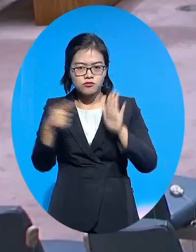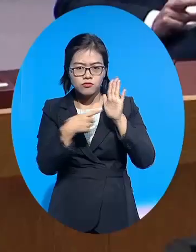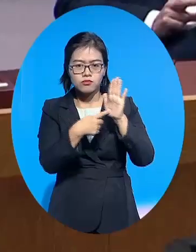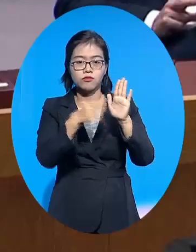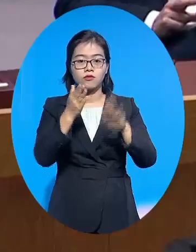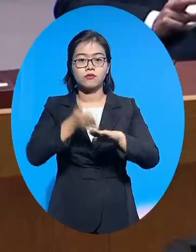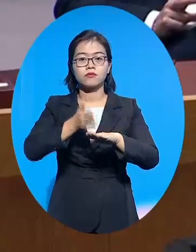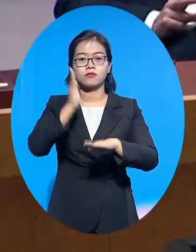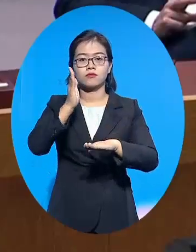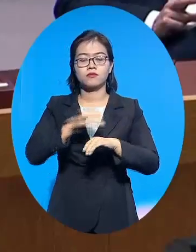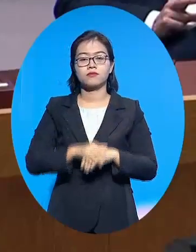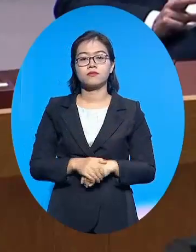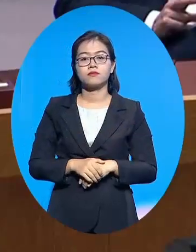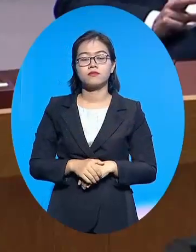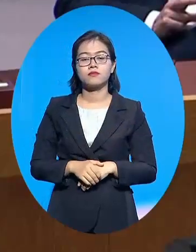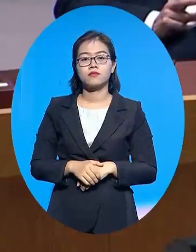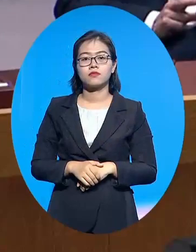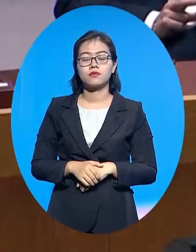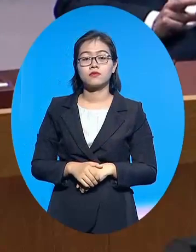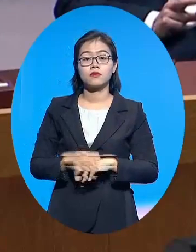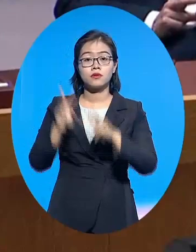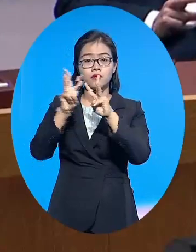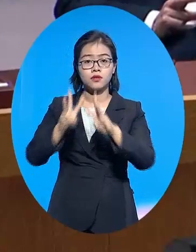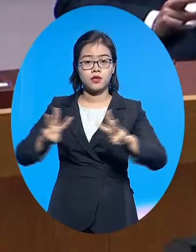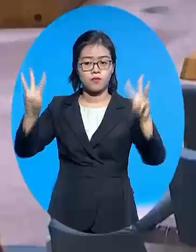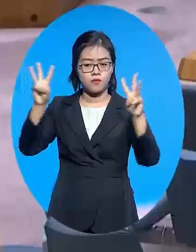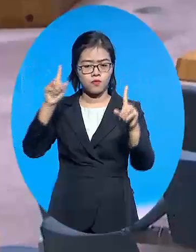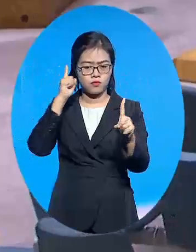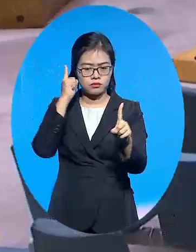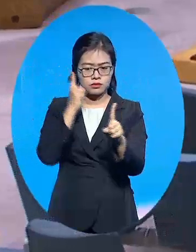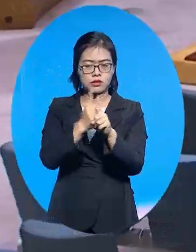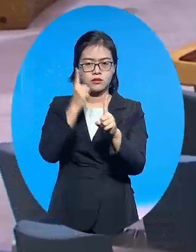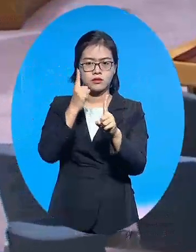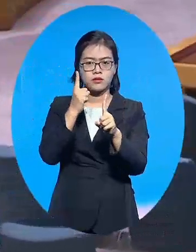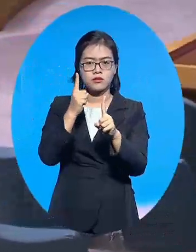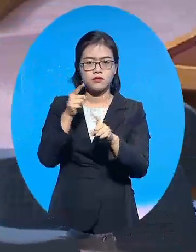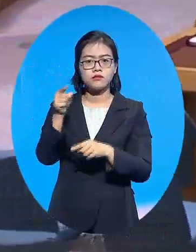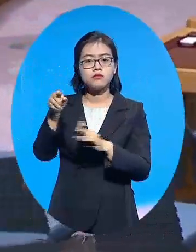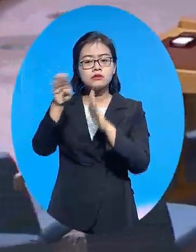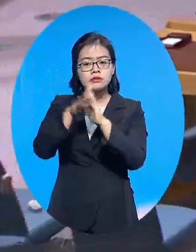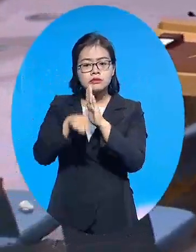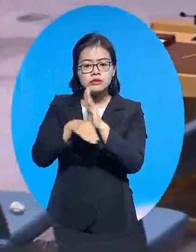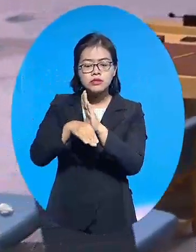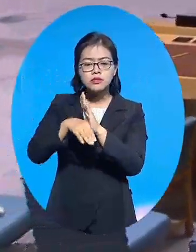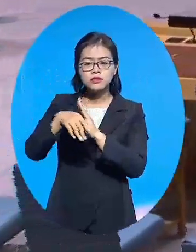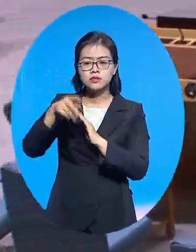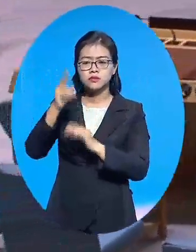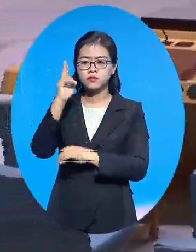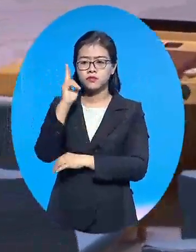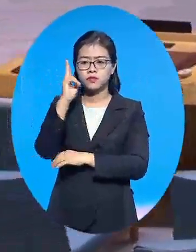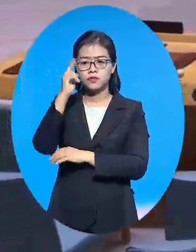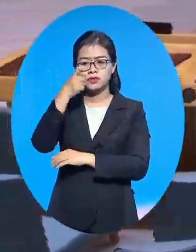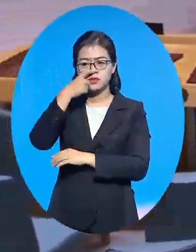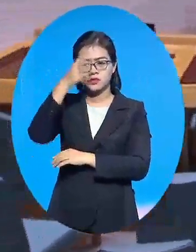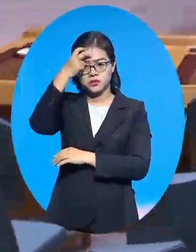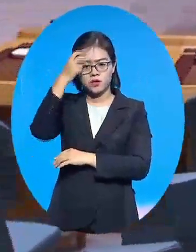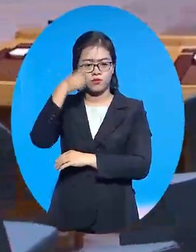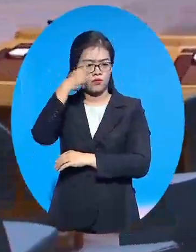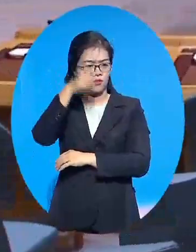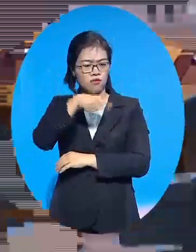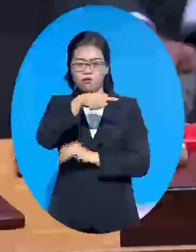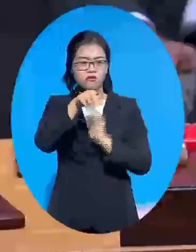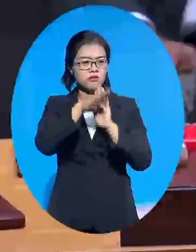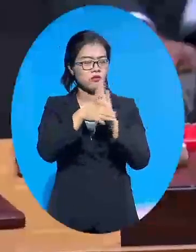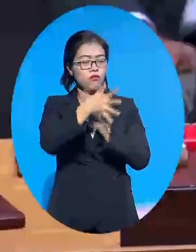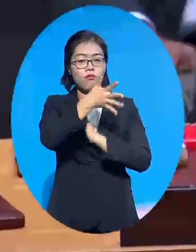phụ trách Giải Trừ vũ khí của Liên Hiệp Quốc từ lâu đã khẳng định họ không biết về bất cứ chương trình vũ khí sinh học nào ở Ukraina kể